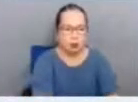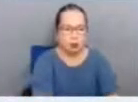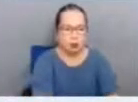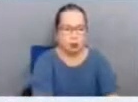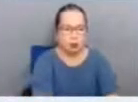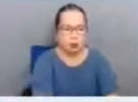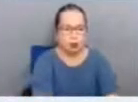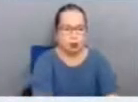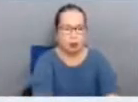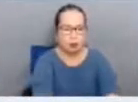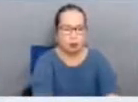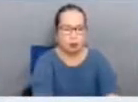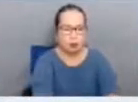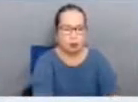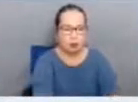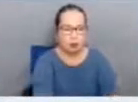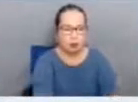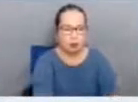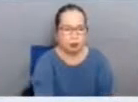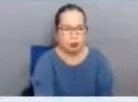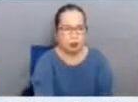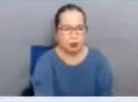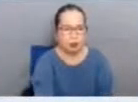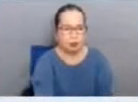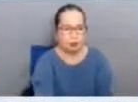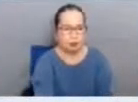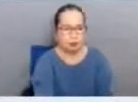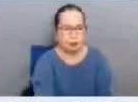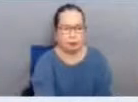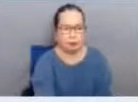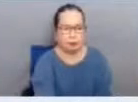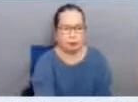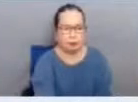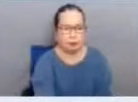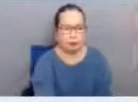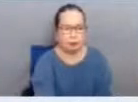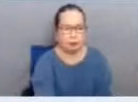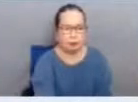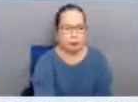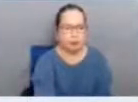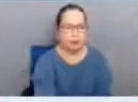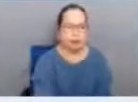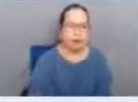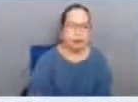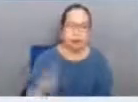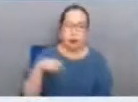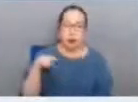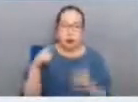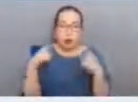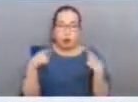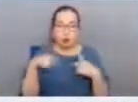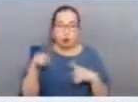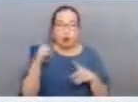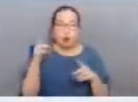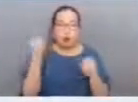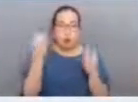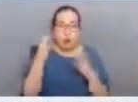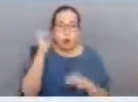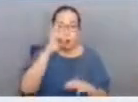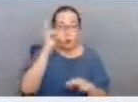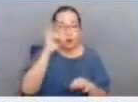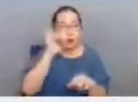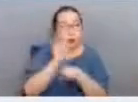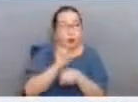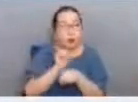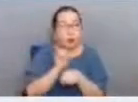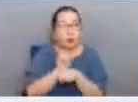lockdown at travel restrictions. Sa mga panahon po ngayon, for example, July, August, and September, unti-unti na pong bumabalik